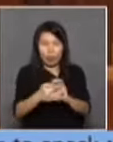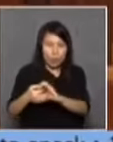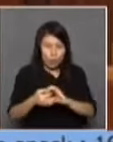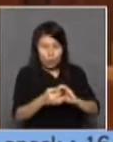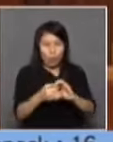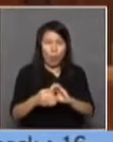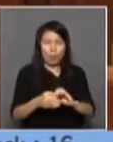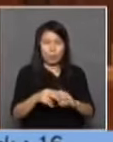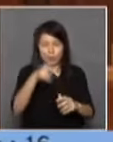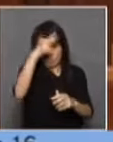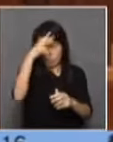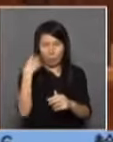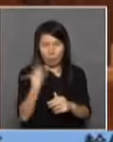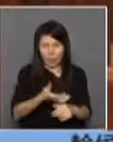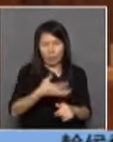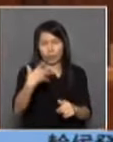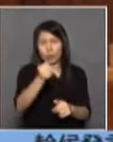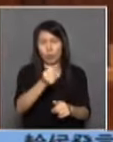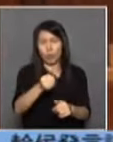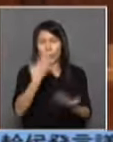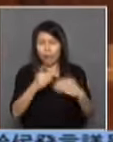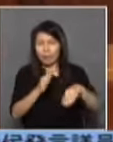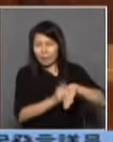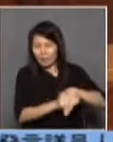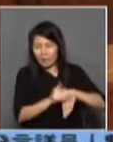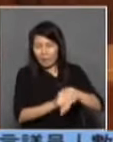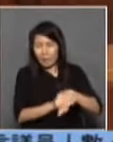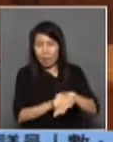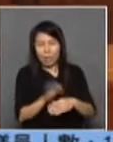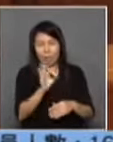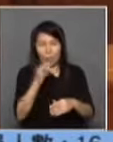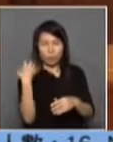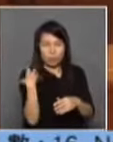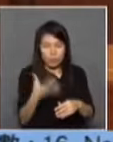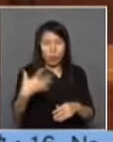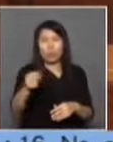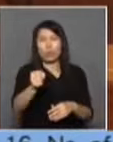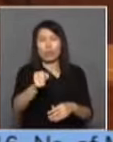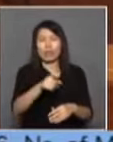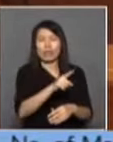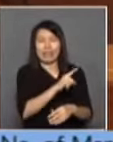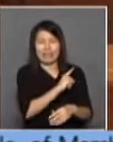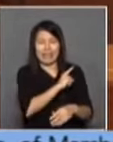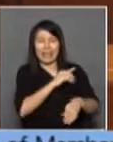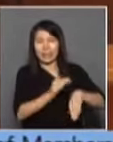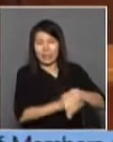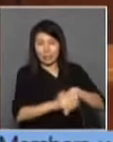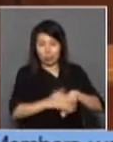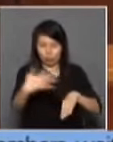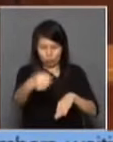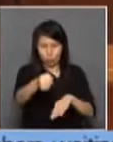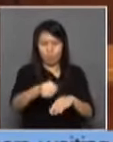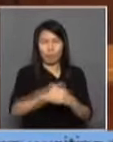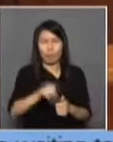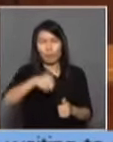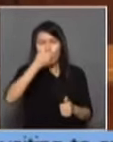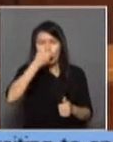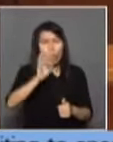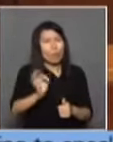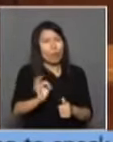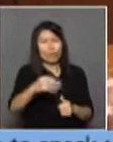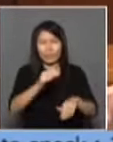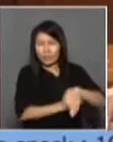權。剩翻落嚟，佢冇向聯邦政府授權嘅咧，就係佢自己嘅剩餘權力。香港咧冇剩餘權力，